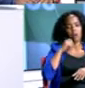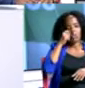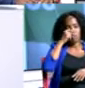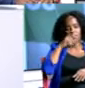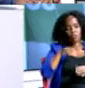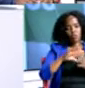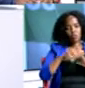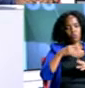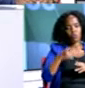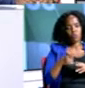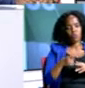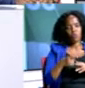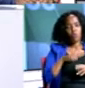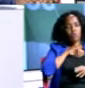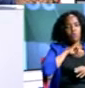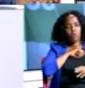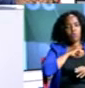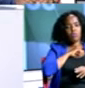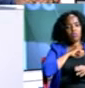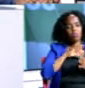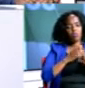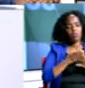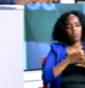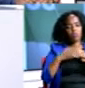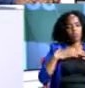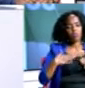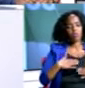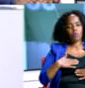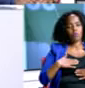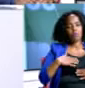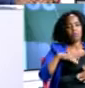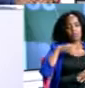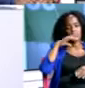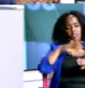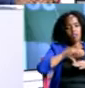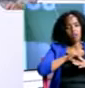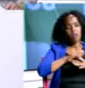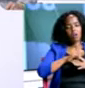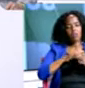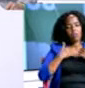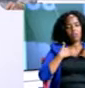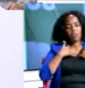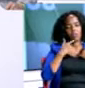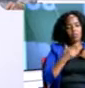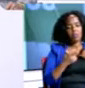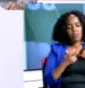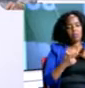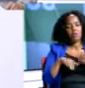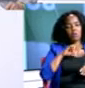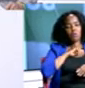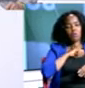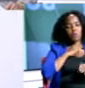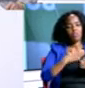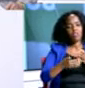hattiffachiisu qufa rooba wajjin lafti yeroo jiidha qabaatu wantoonni jedhan jiru. Egaa isaan kun qufaa salphaa ta'uu ni